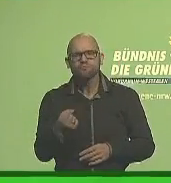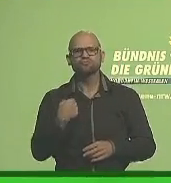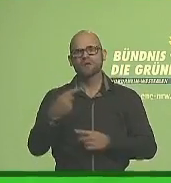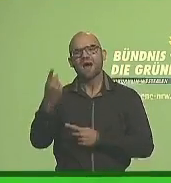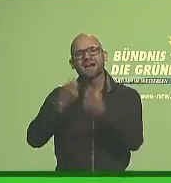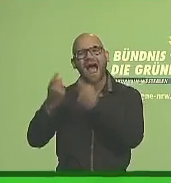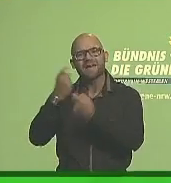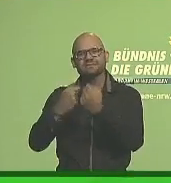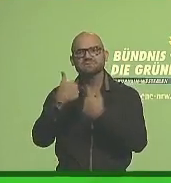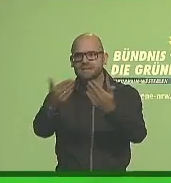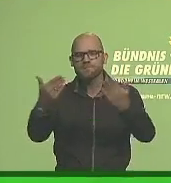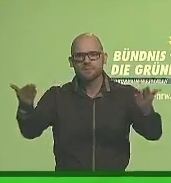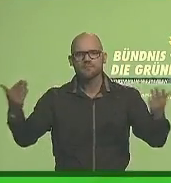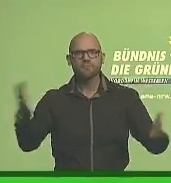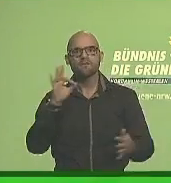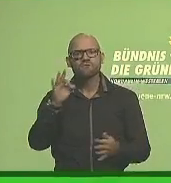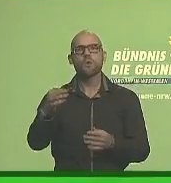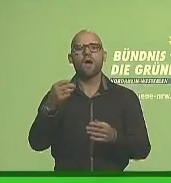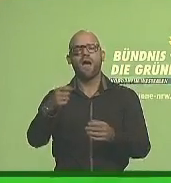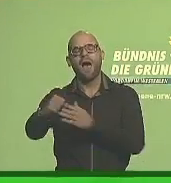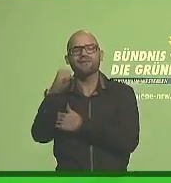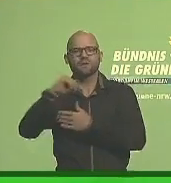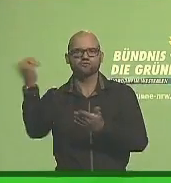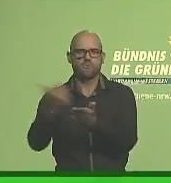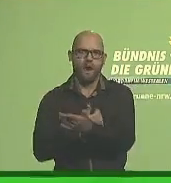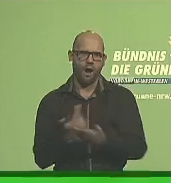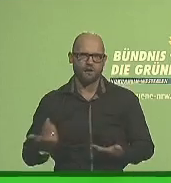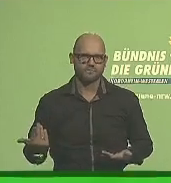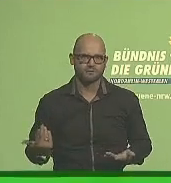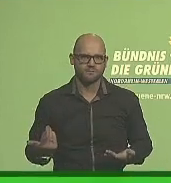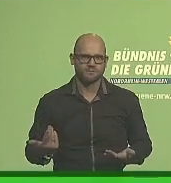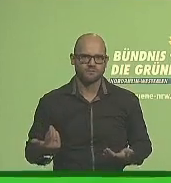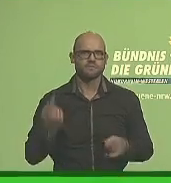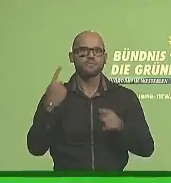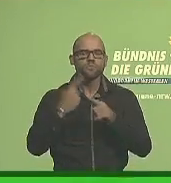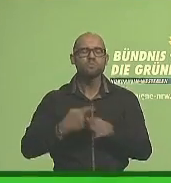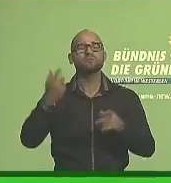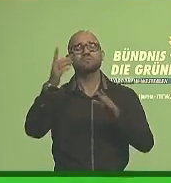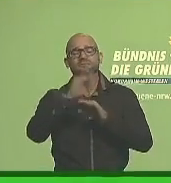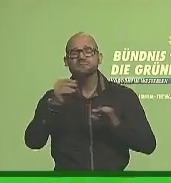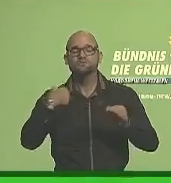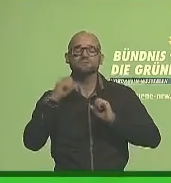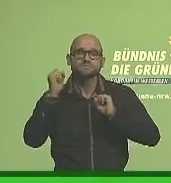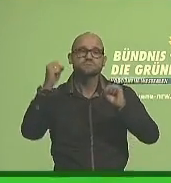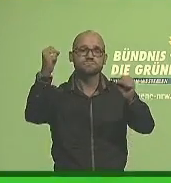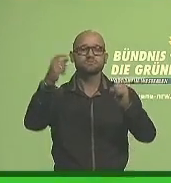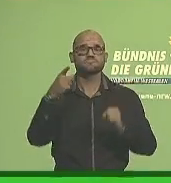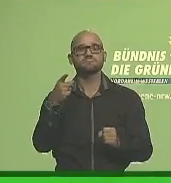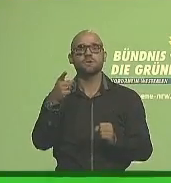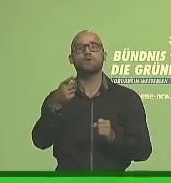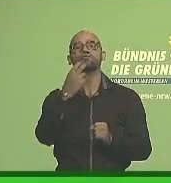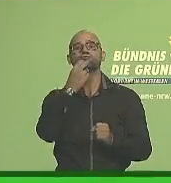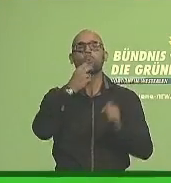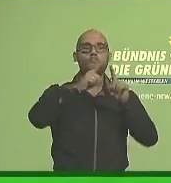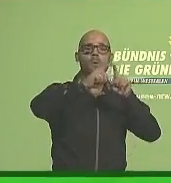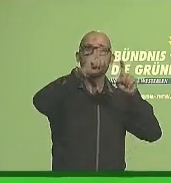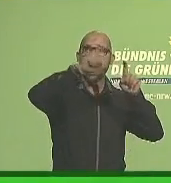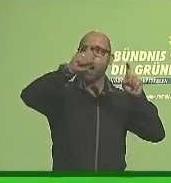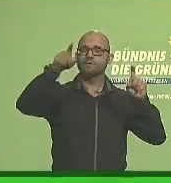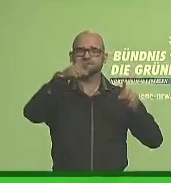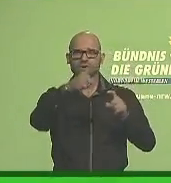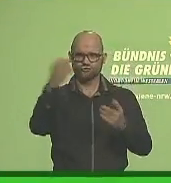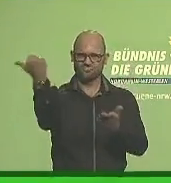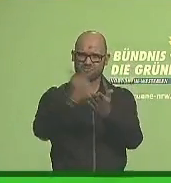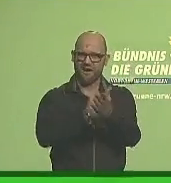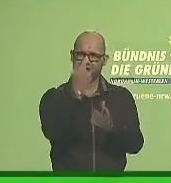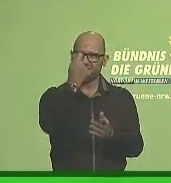Wir müssen über die Regelsätze reden und wir müssen dafür sorgen, dass die Einsparungen mit den Erneuerbaren an der Strombörse wirklich bei den Menschen